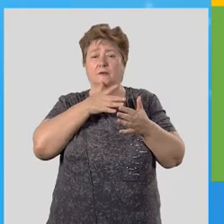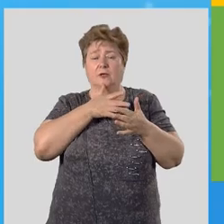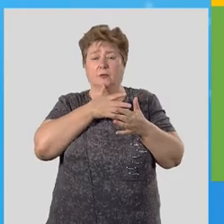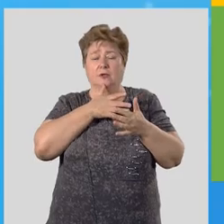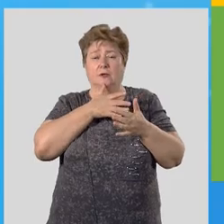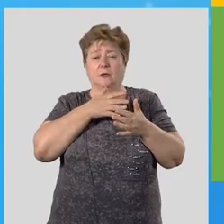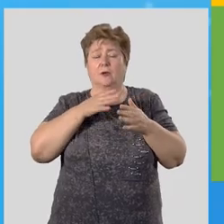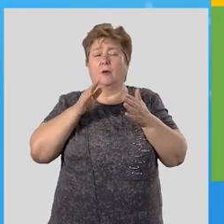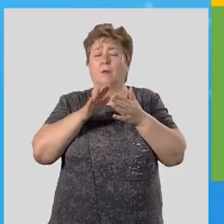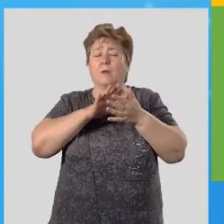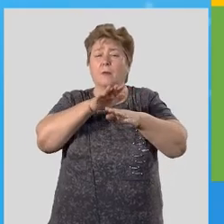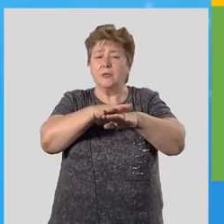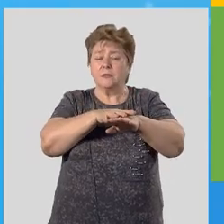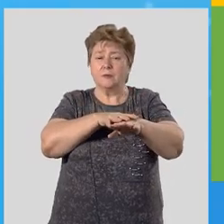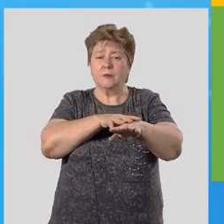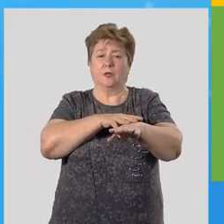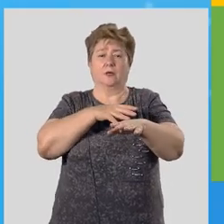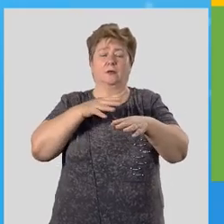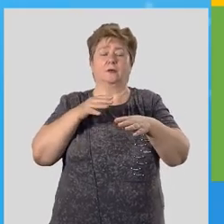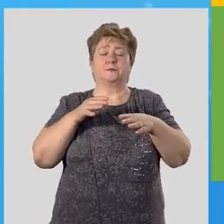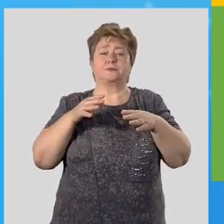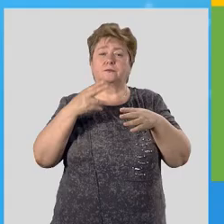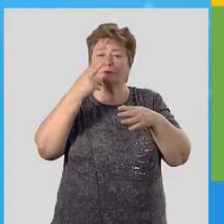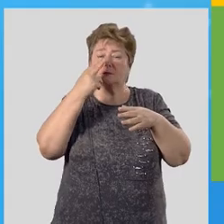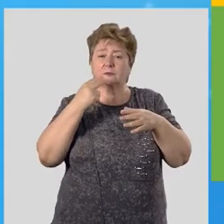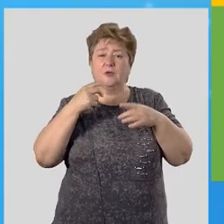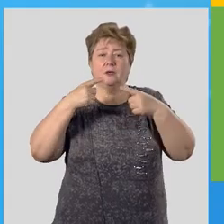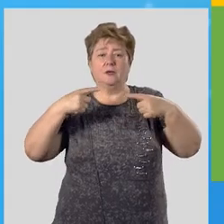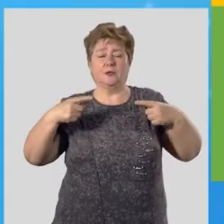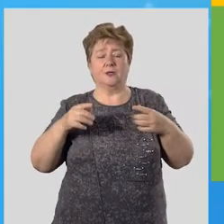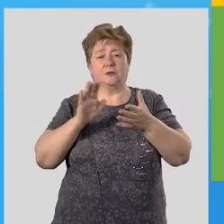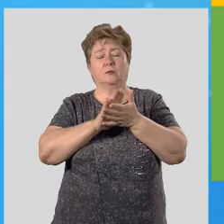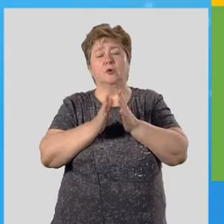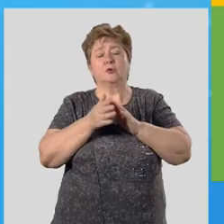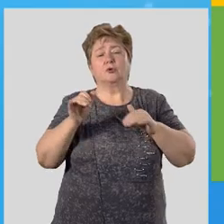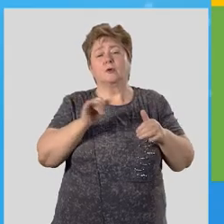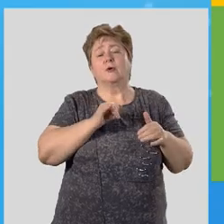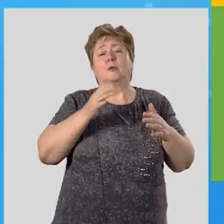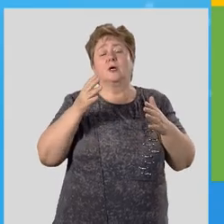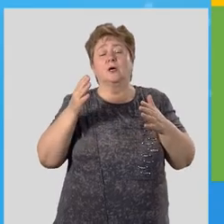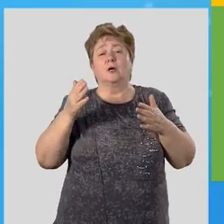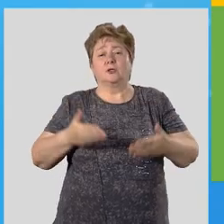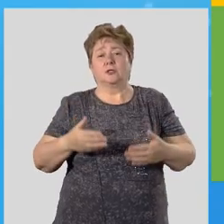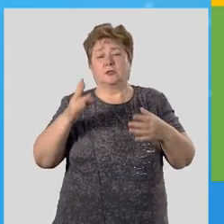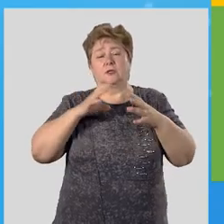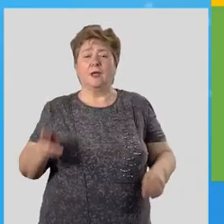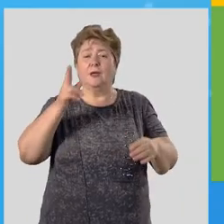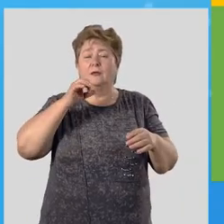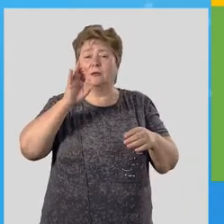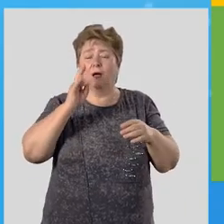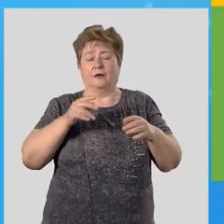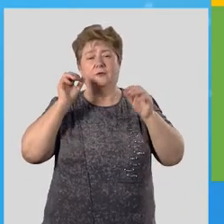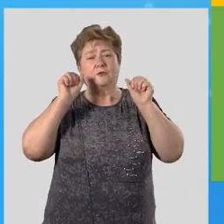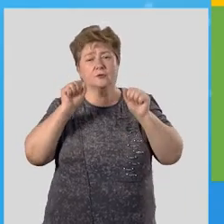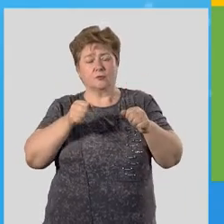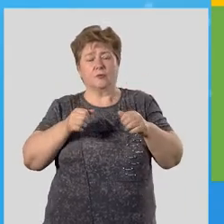времени, постепенно приспосабливаясь к разным условиям жизни на Земле. Дарвин